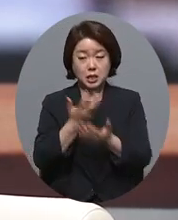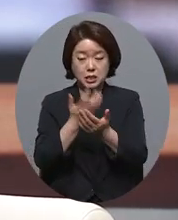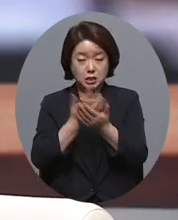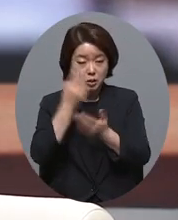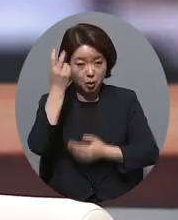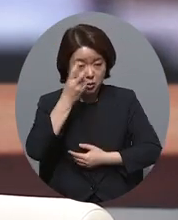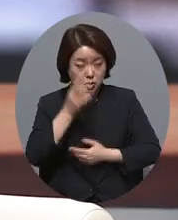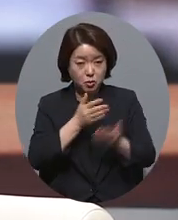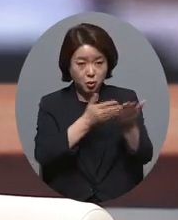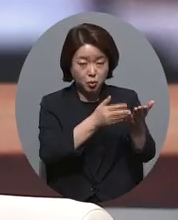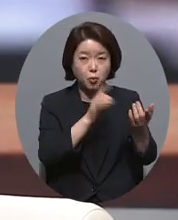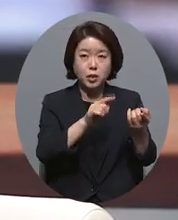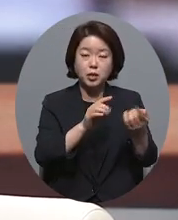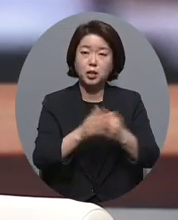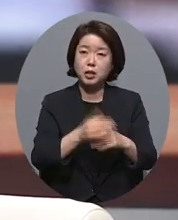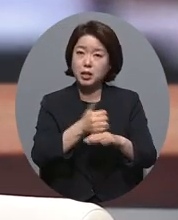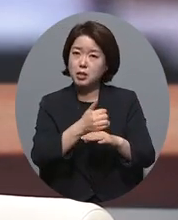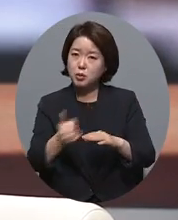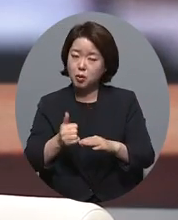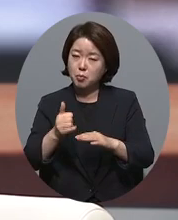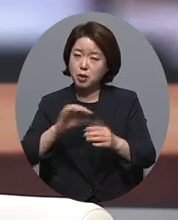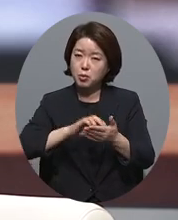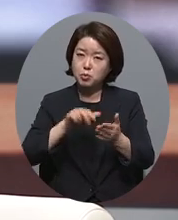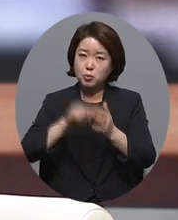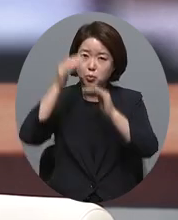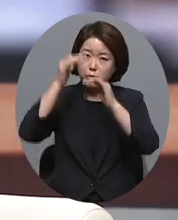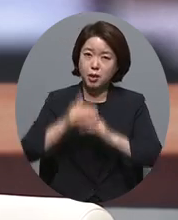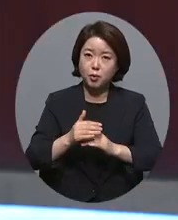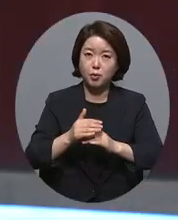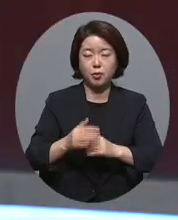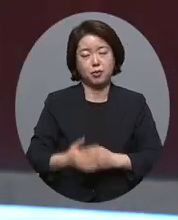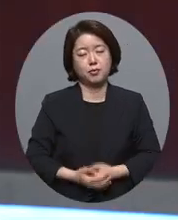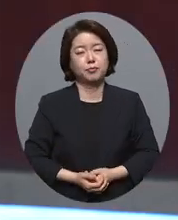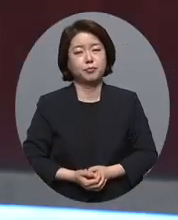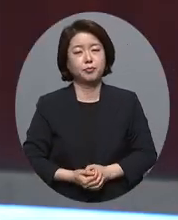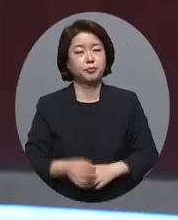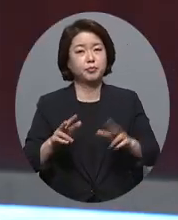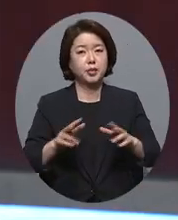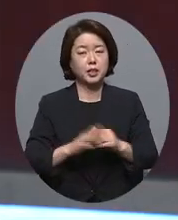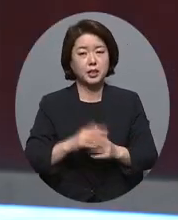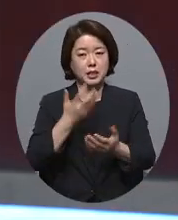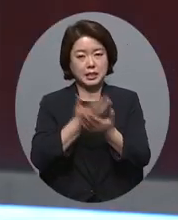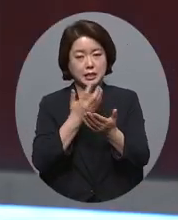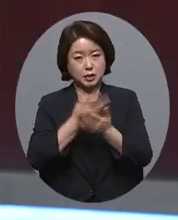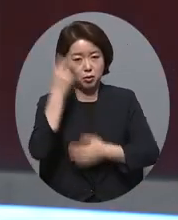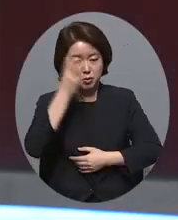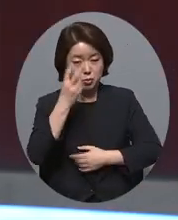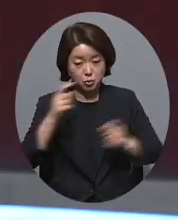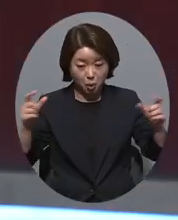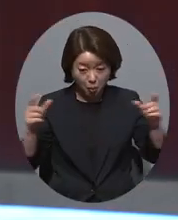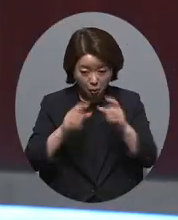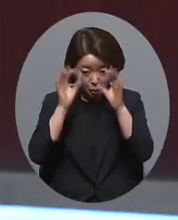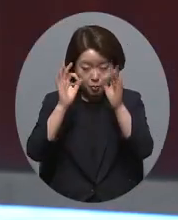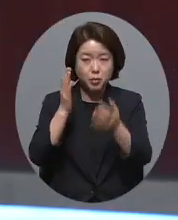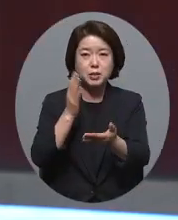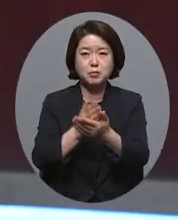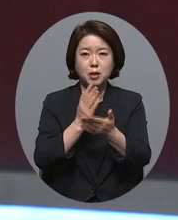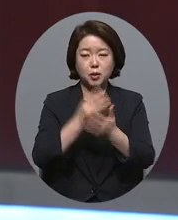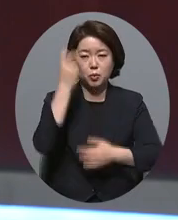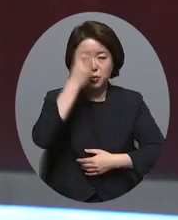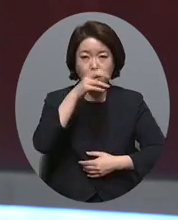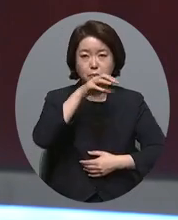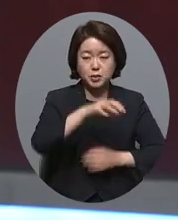조사를 요구하는 것이 사퇴할 정도의 사안입니까 아니 지금 뭐 서면 조사라고 좁혀서 보기보다는 지금